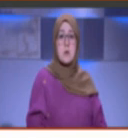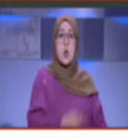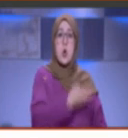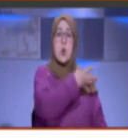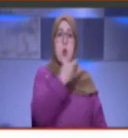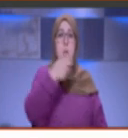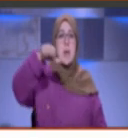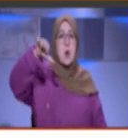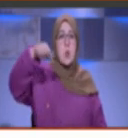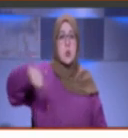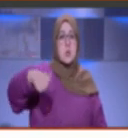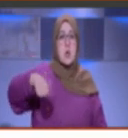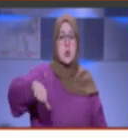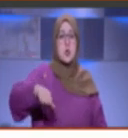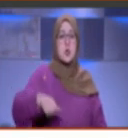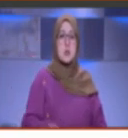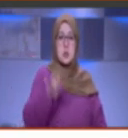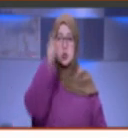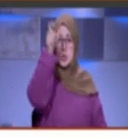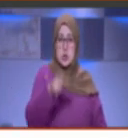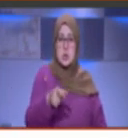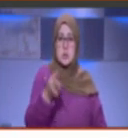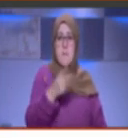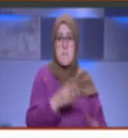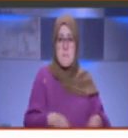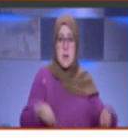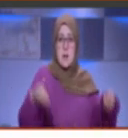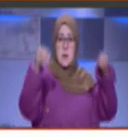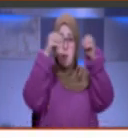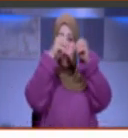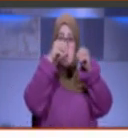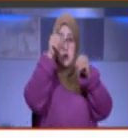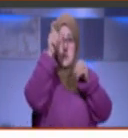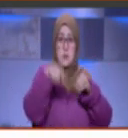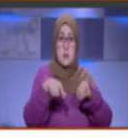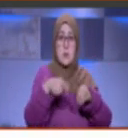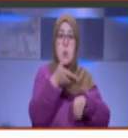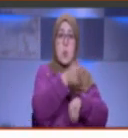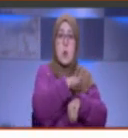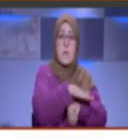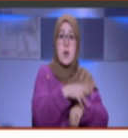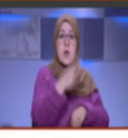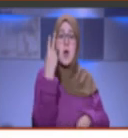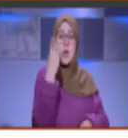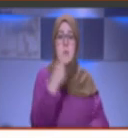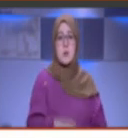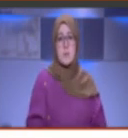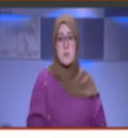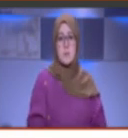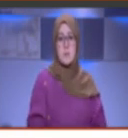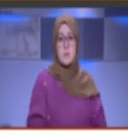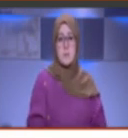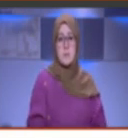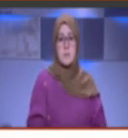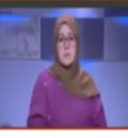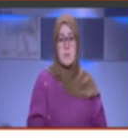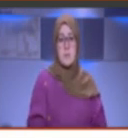إلى 419 إصابة، بينما سجلت حالتي وفاة فقط.